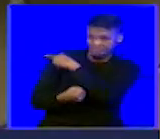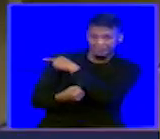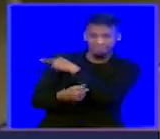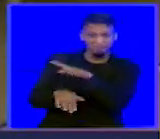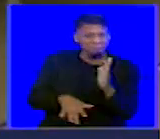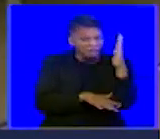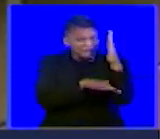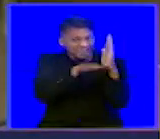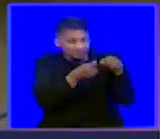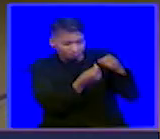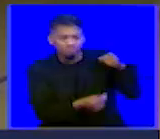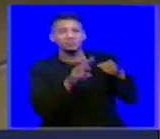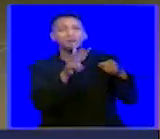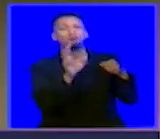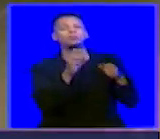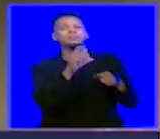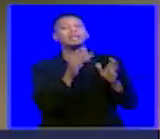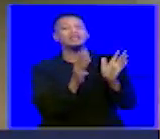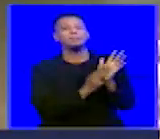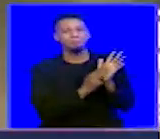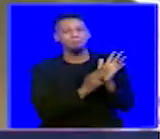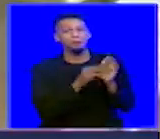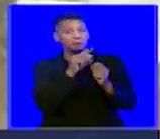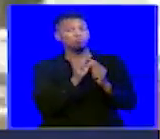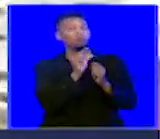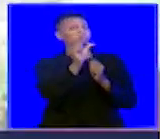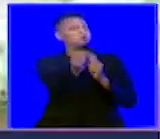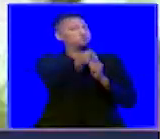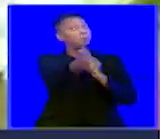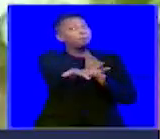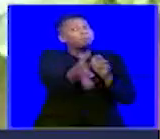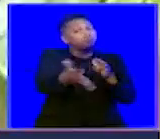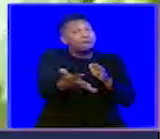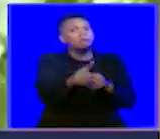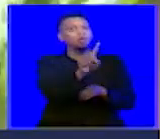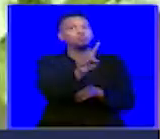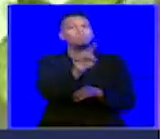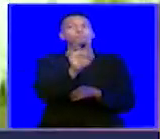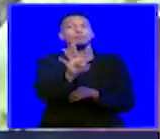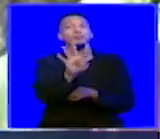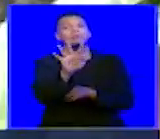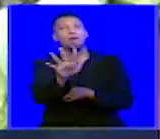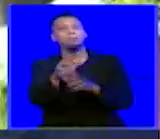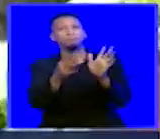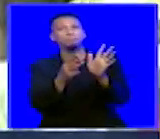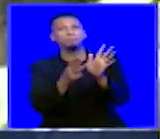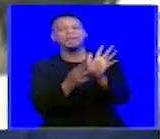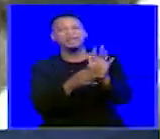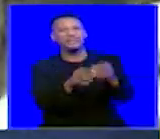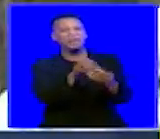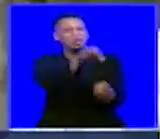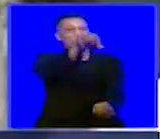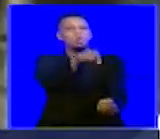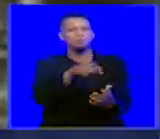berbeda jika di ujung sana tingginya kurang lebih sekitar 145 cm, dikarenakan memang dataran ini